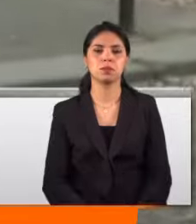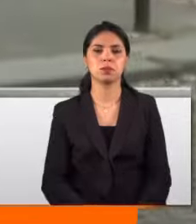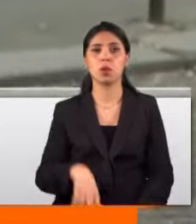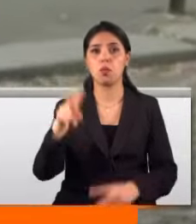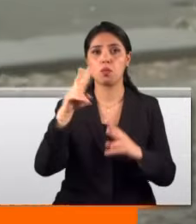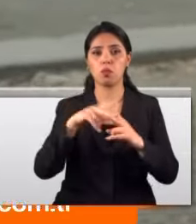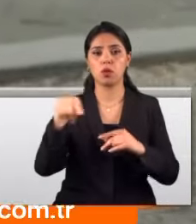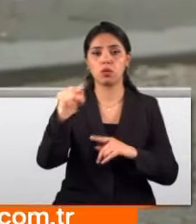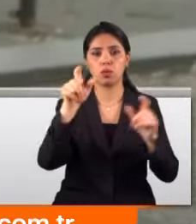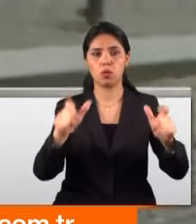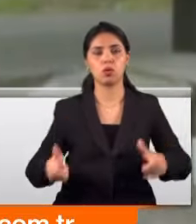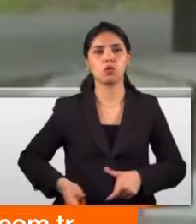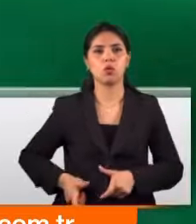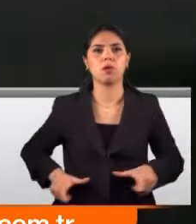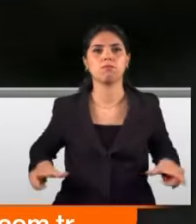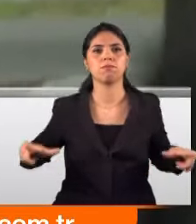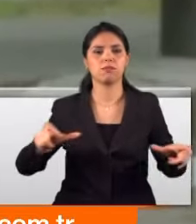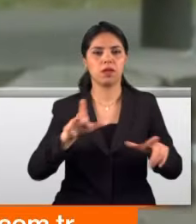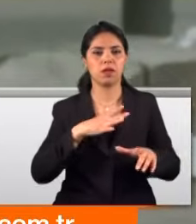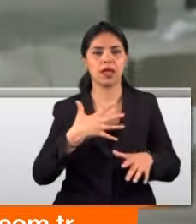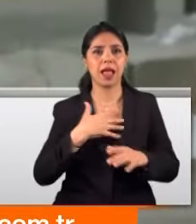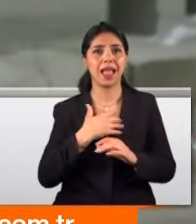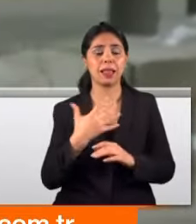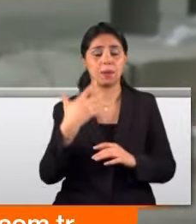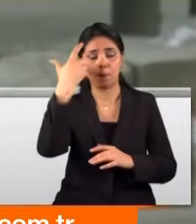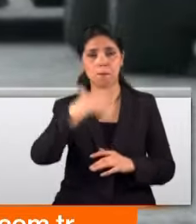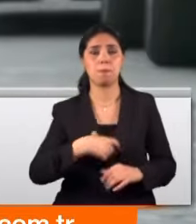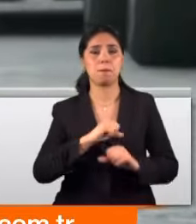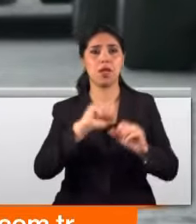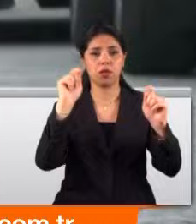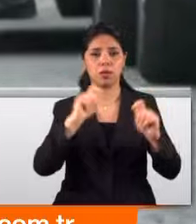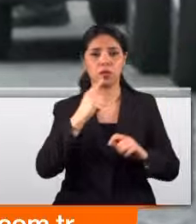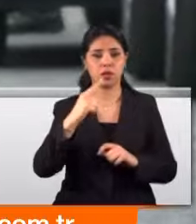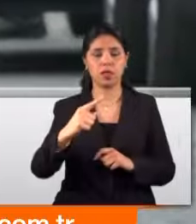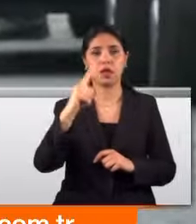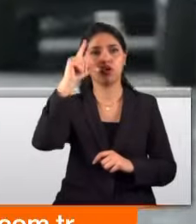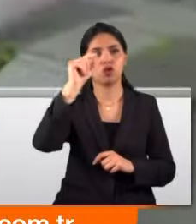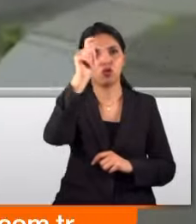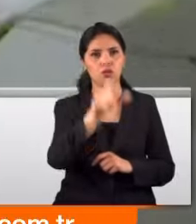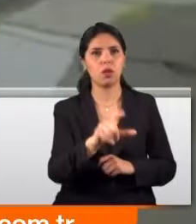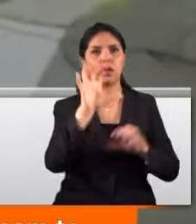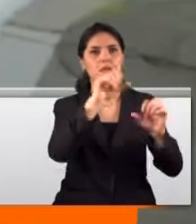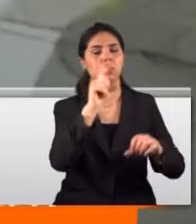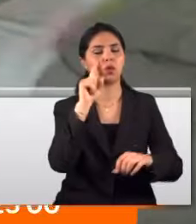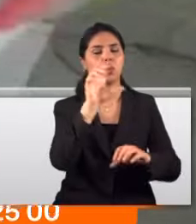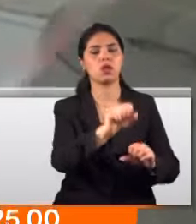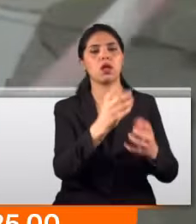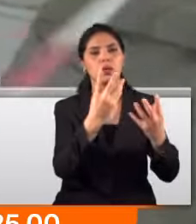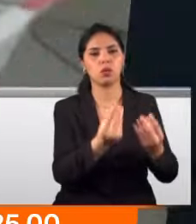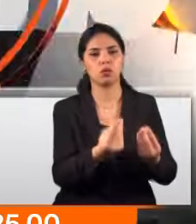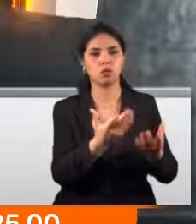Polis bölgeyi güvenlik koridoruna aldı. Kendini patlatacağını söyleyen şüpheli yakalanarak gözaltına alındı.